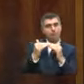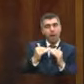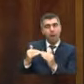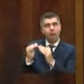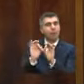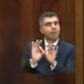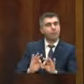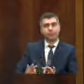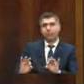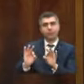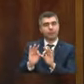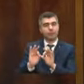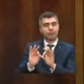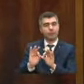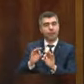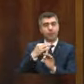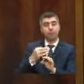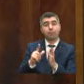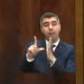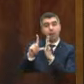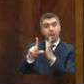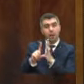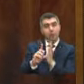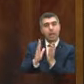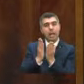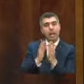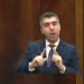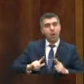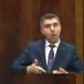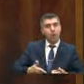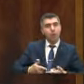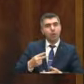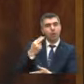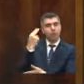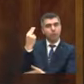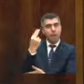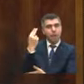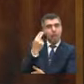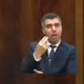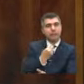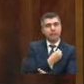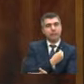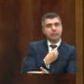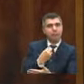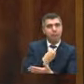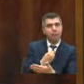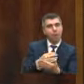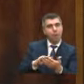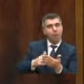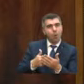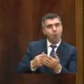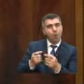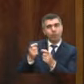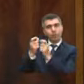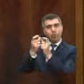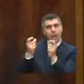أولوية، تنزيل الحاكم والمحكم للقانون الإيطالي للتربية والتكوين للبحث العلمي والاستراتيجية الصحية والتشغيلية والاستثمار من الأوليات